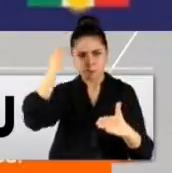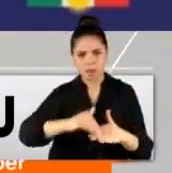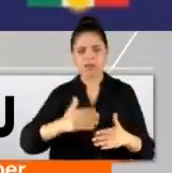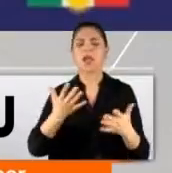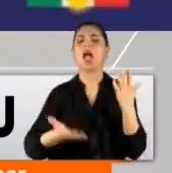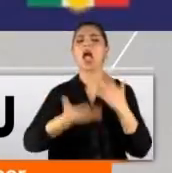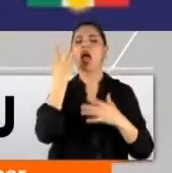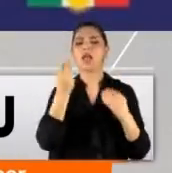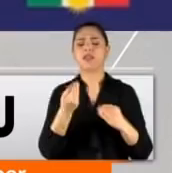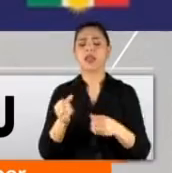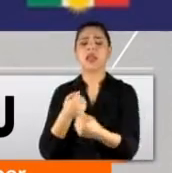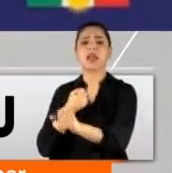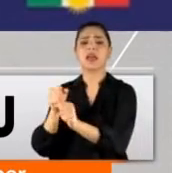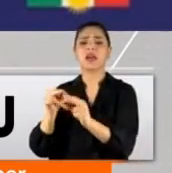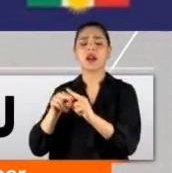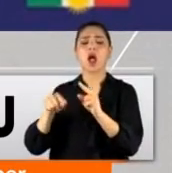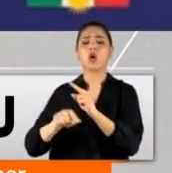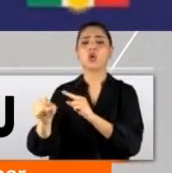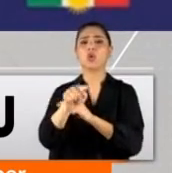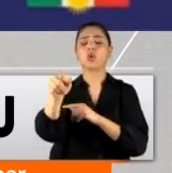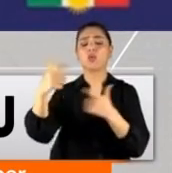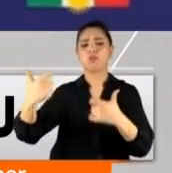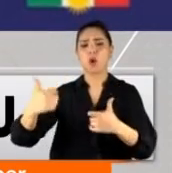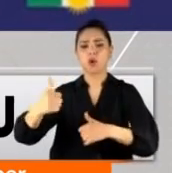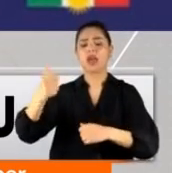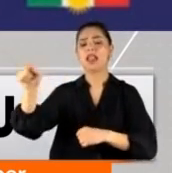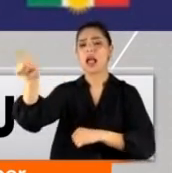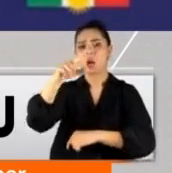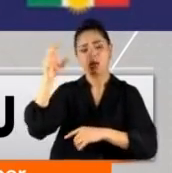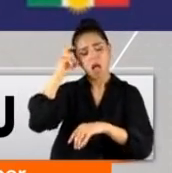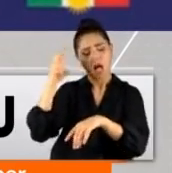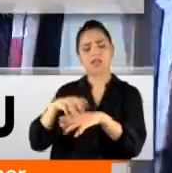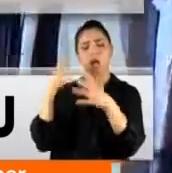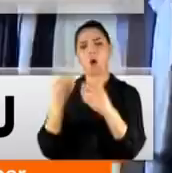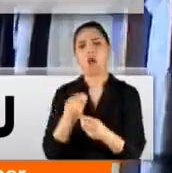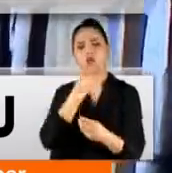iyi Irak Kürt bölgesel yönetimi makamları tarafından hatırlanacaktır